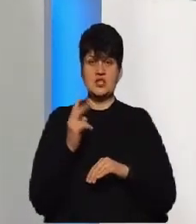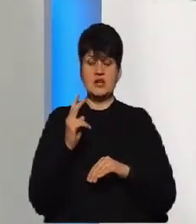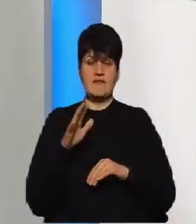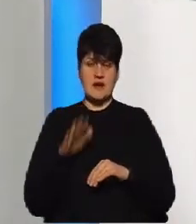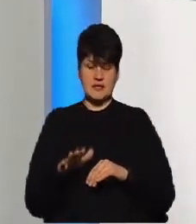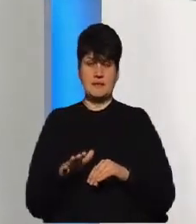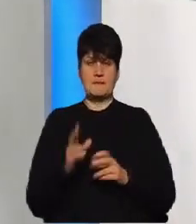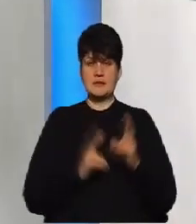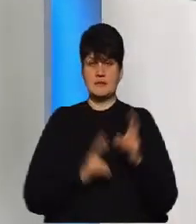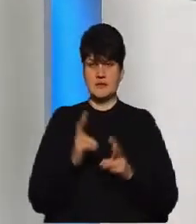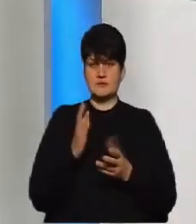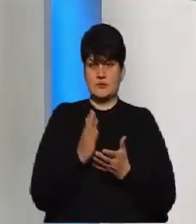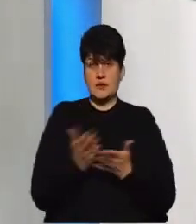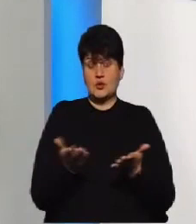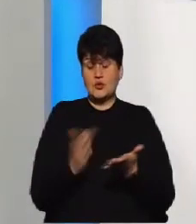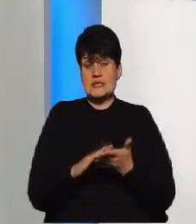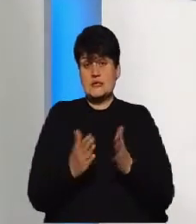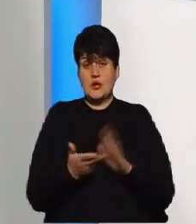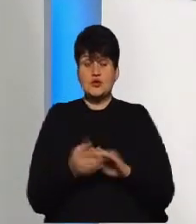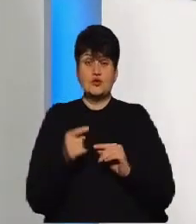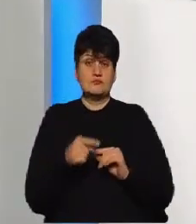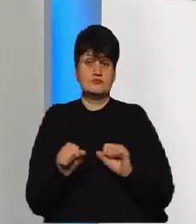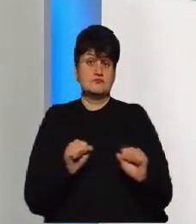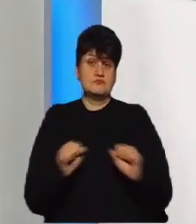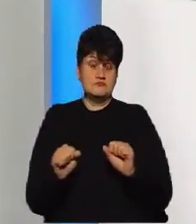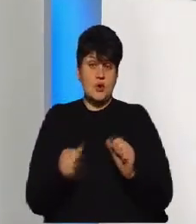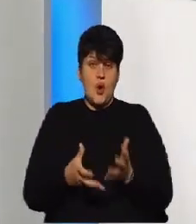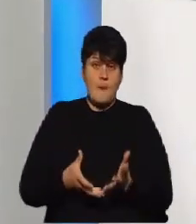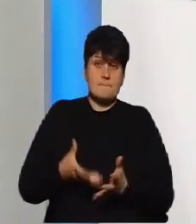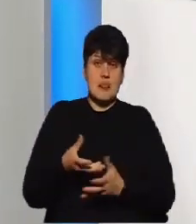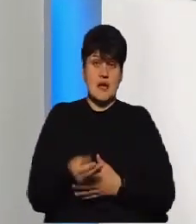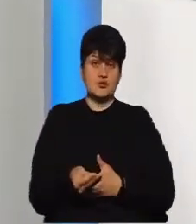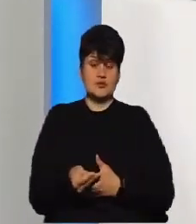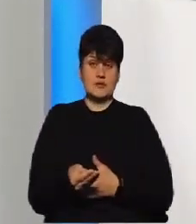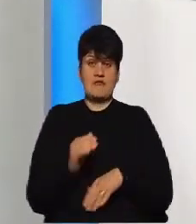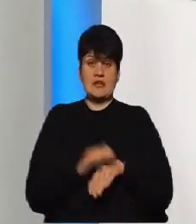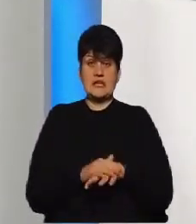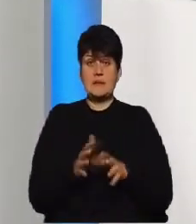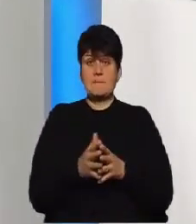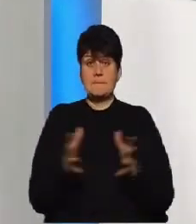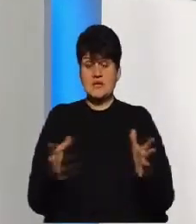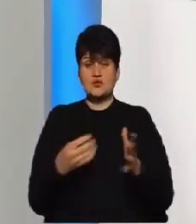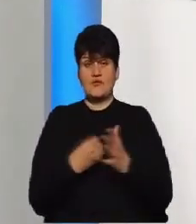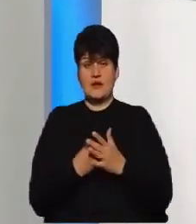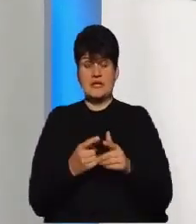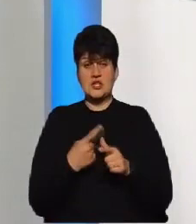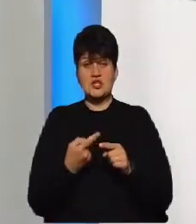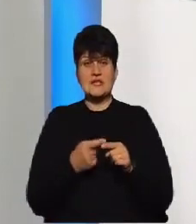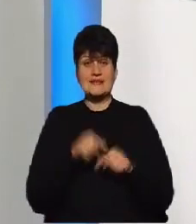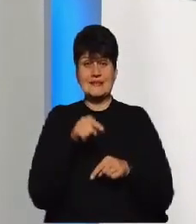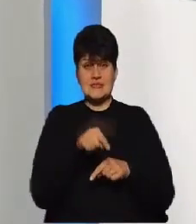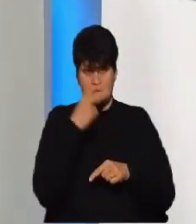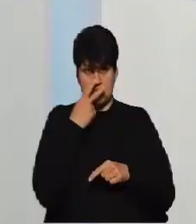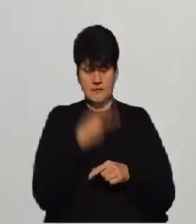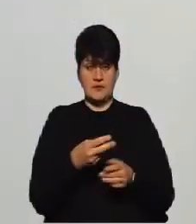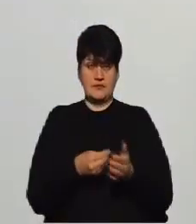якось з цієї ситуації виходити, тобто оплачувати фактично більшу вартість, ніж це передбачено в тарифах, що зараз